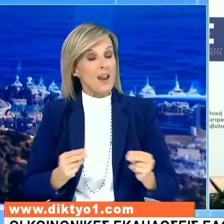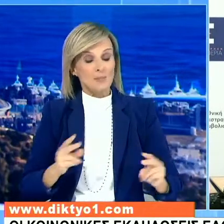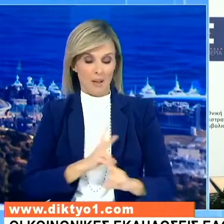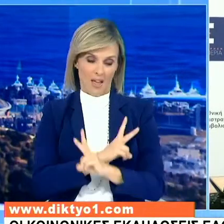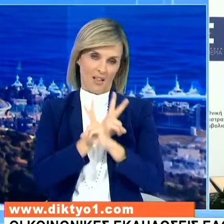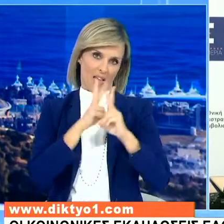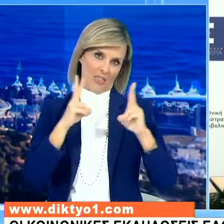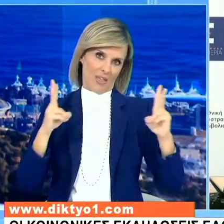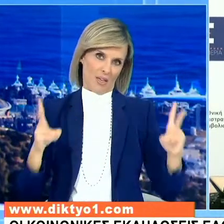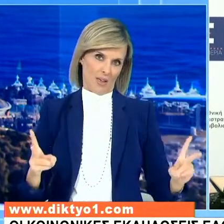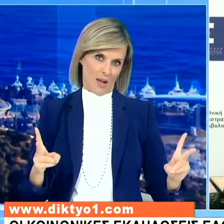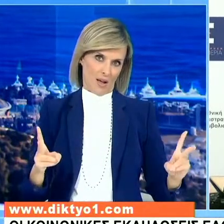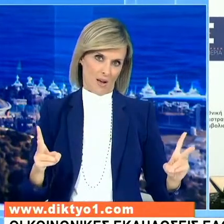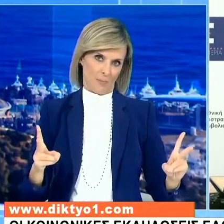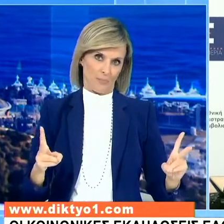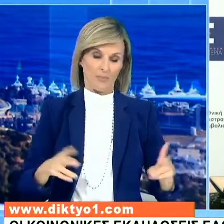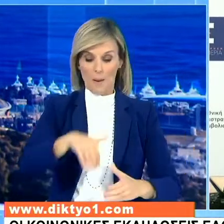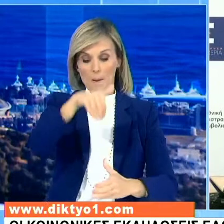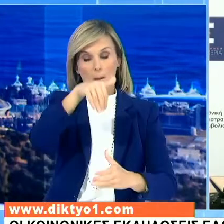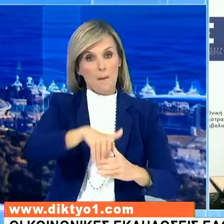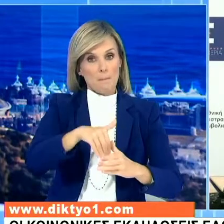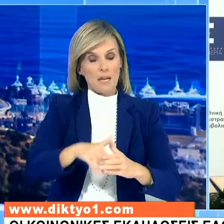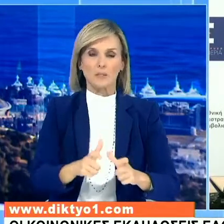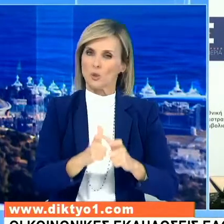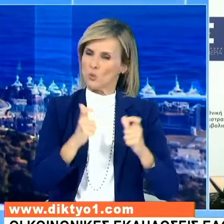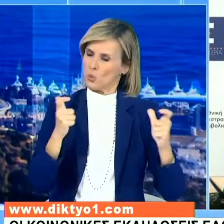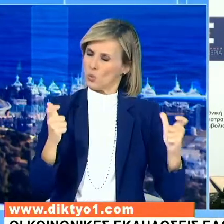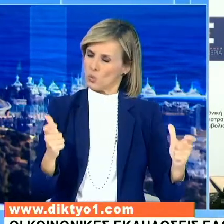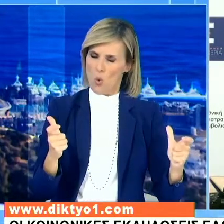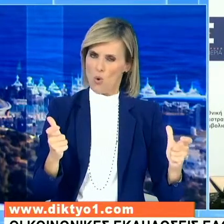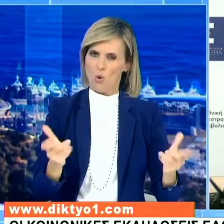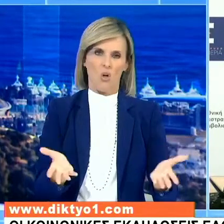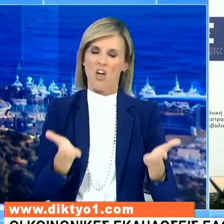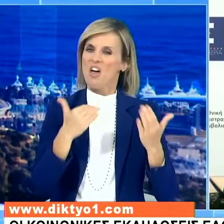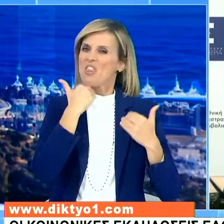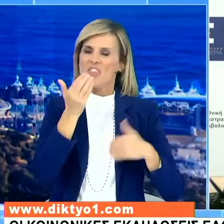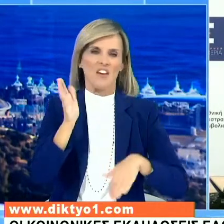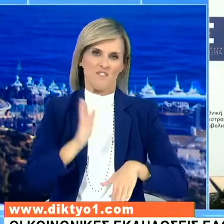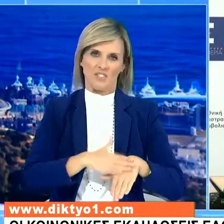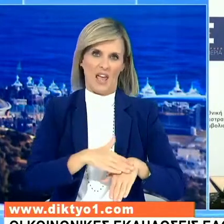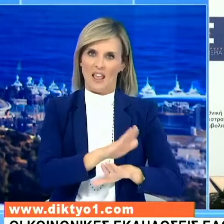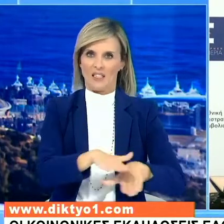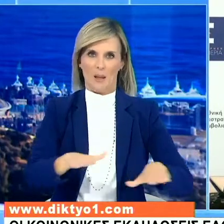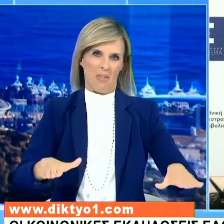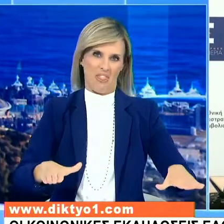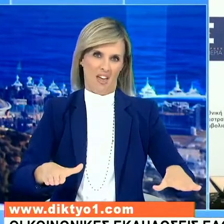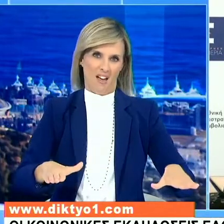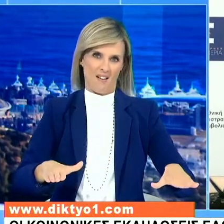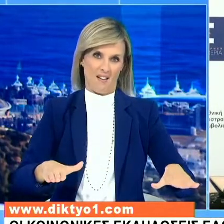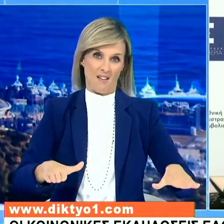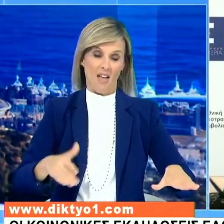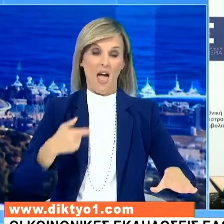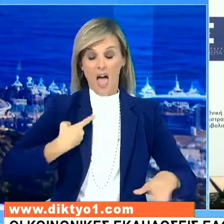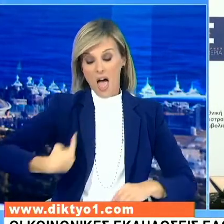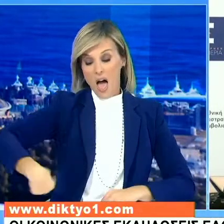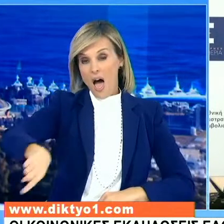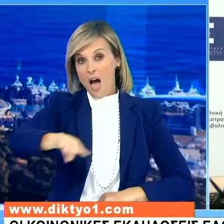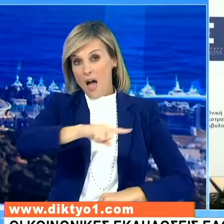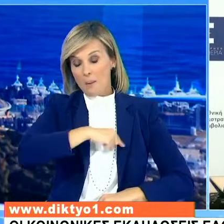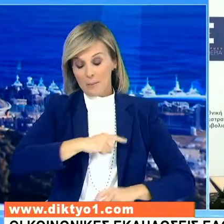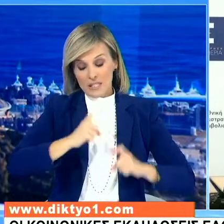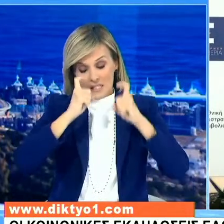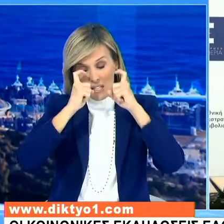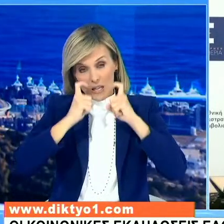καμία ένδειξη για σημαντική ενδοσχολική διασπορά του ιού. Τα παιδιά δεν φταίνε για την αύξηση των κρουσμάτων. Είναι χρέος μας να διασφαλίσουμε